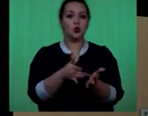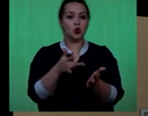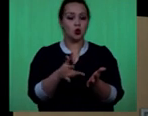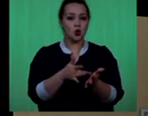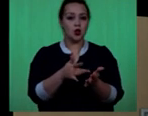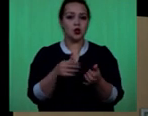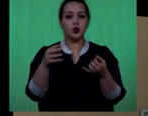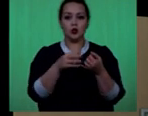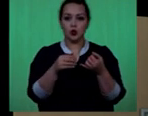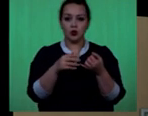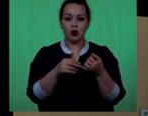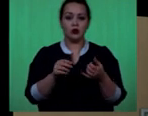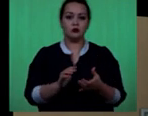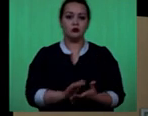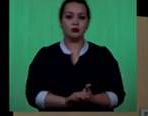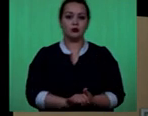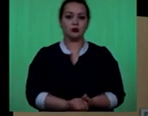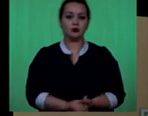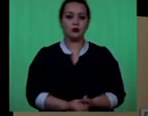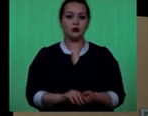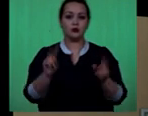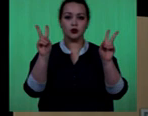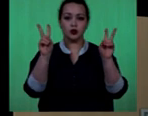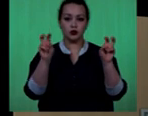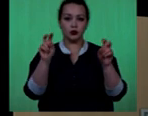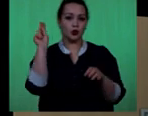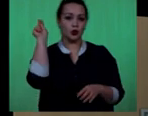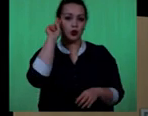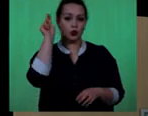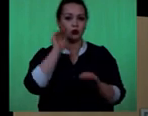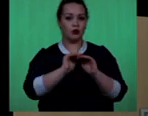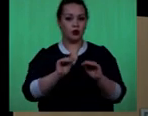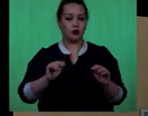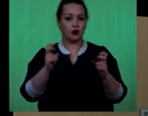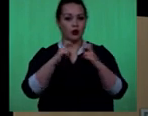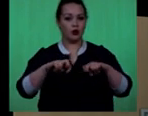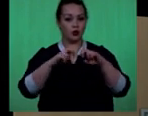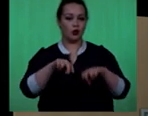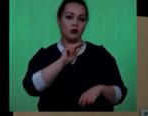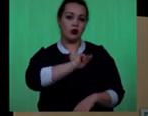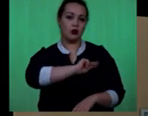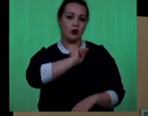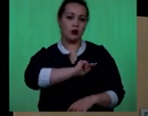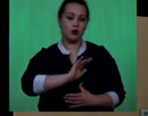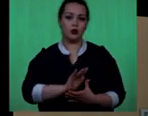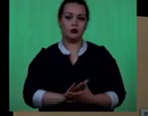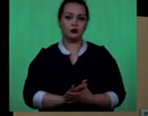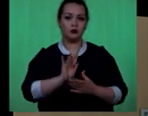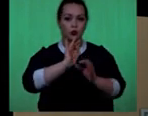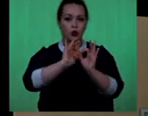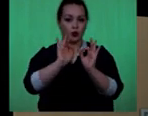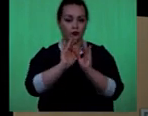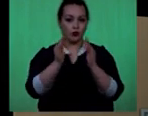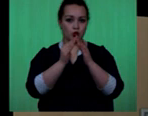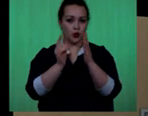pin тема нашего урока ребята контрольная работа проверим